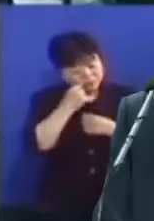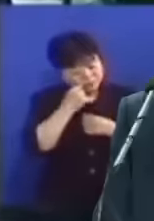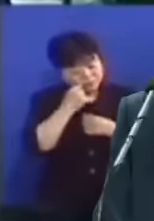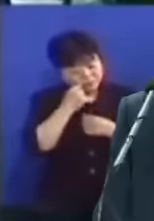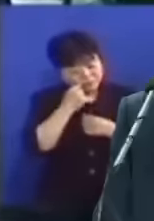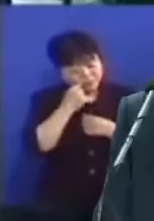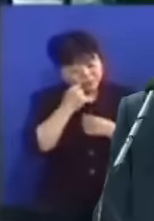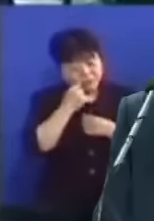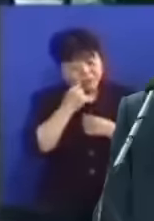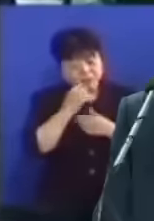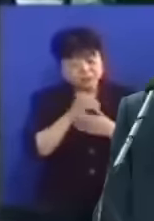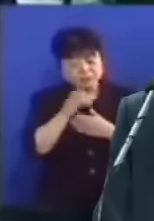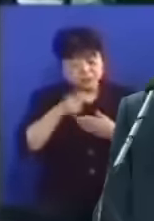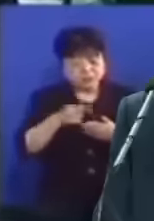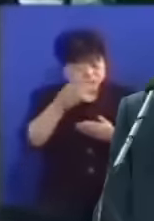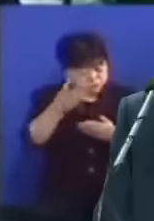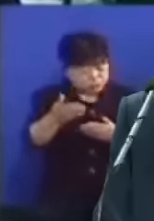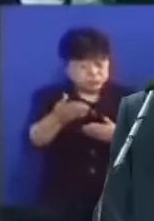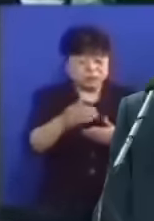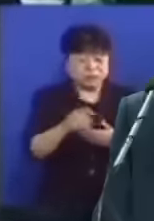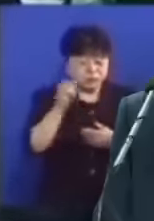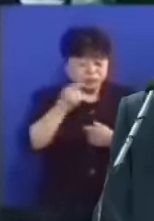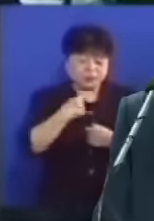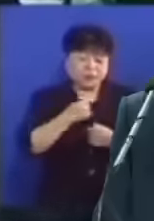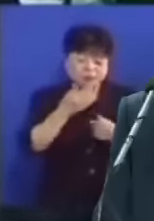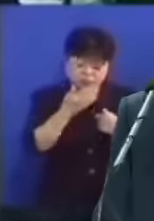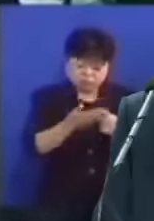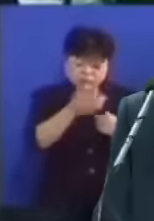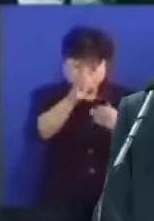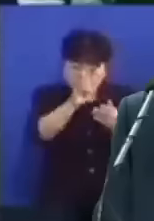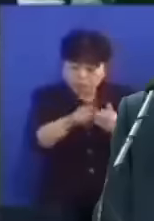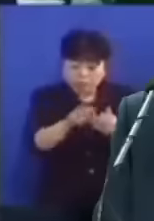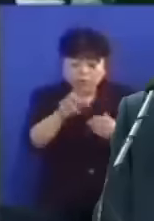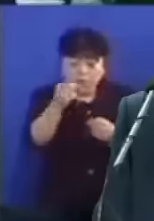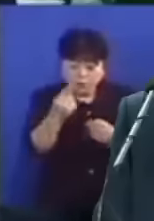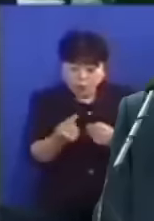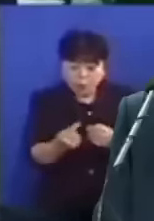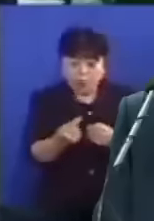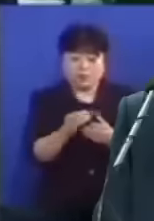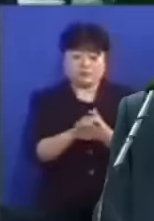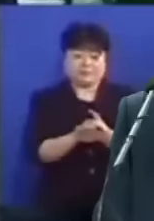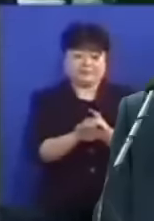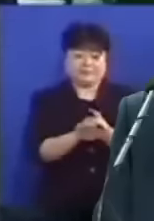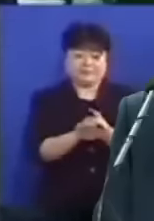친구에게 손해가 가고 그 친구의 어려움이 당하면